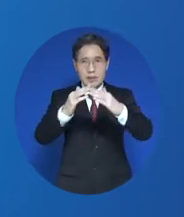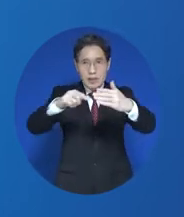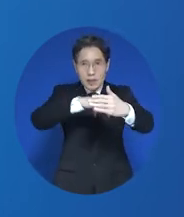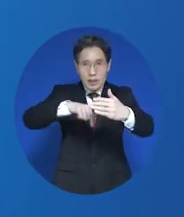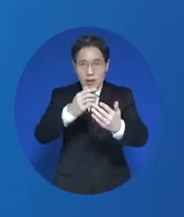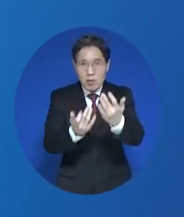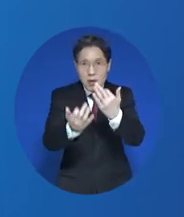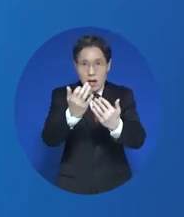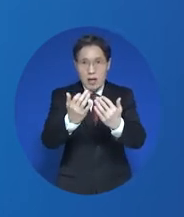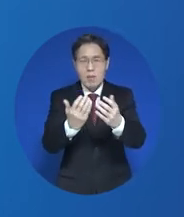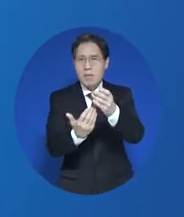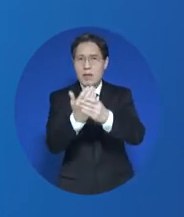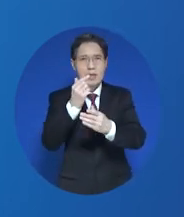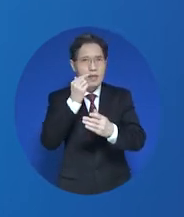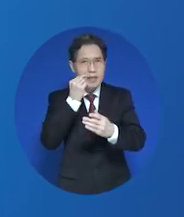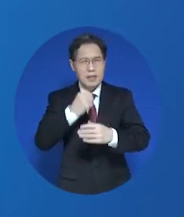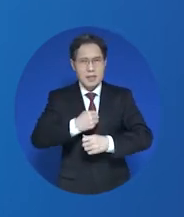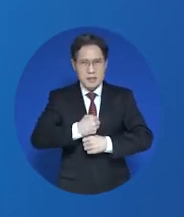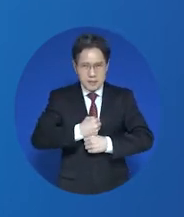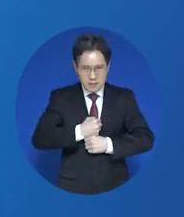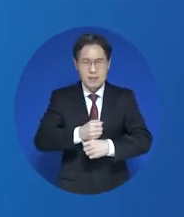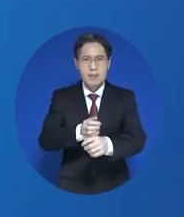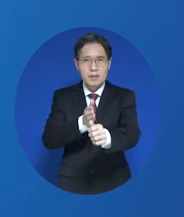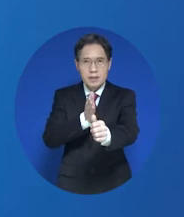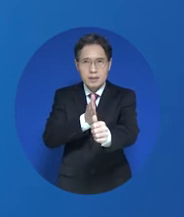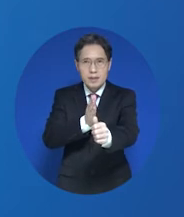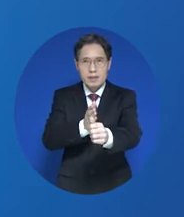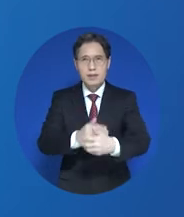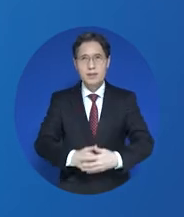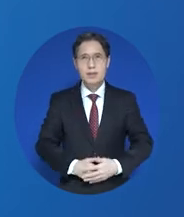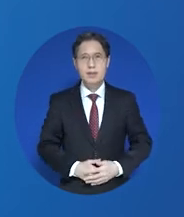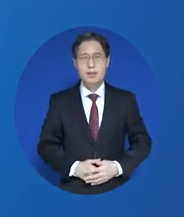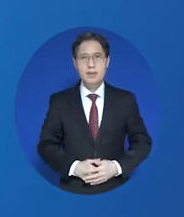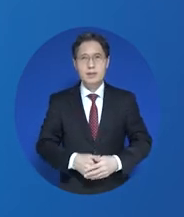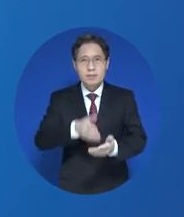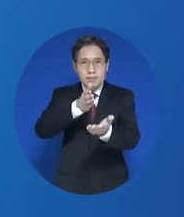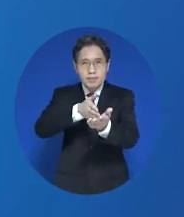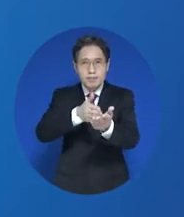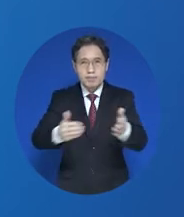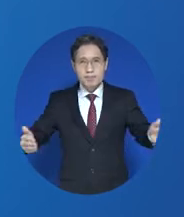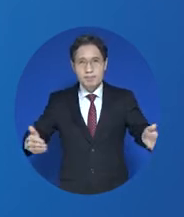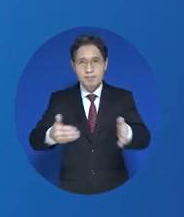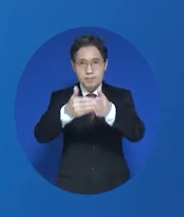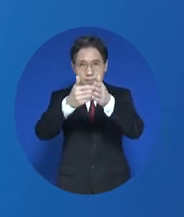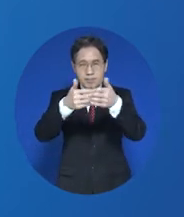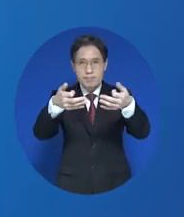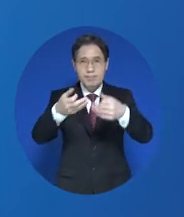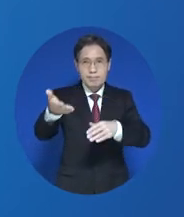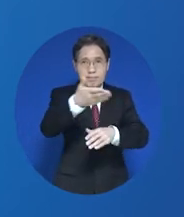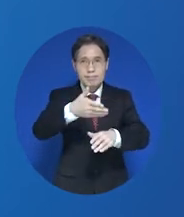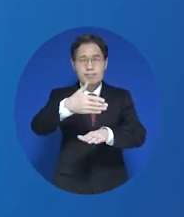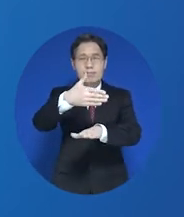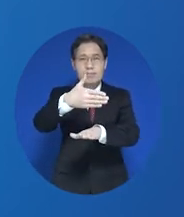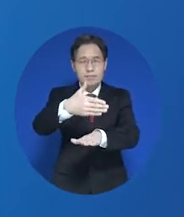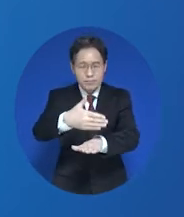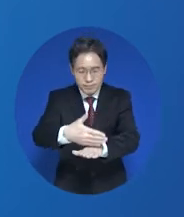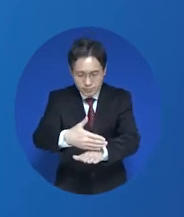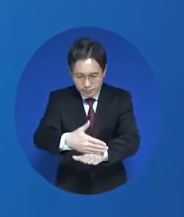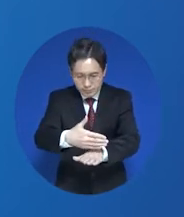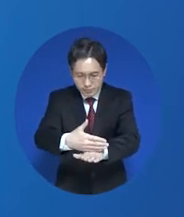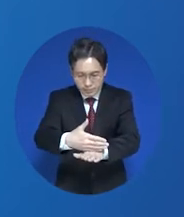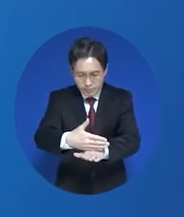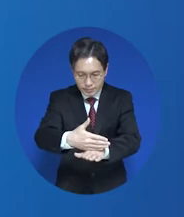발생하지 않도록 불씨 관리에 신경 쓰시길 바랍니다 뉴스를 마칩니다 시청해주신 여러분 고맙습니다